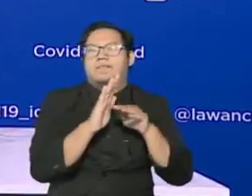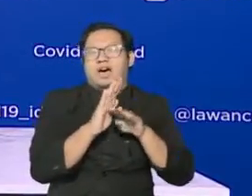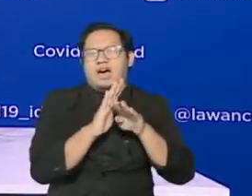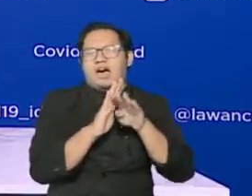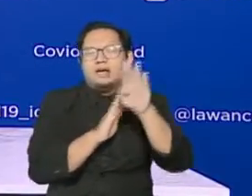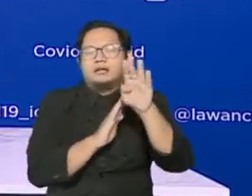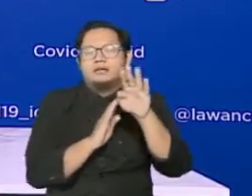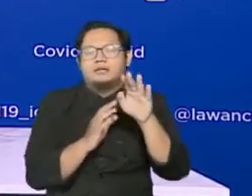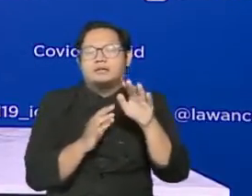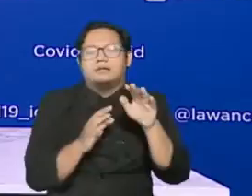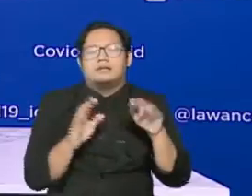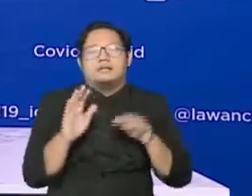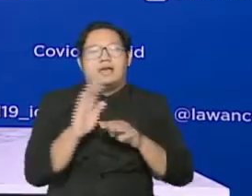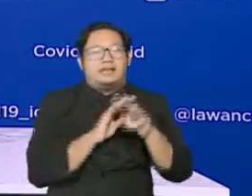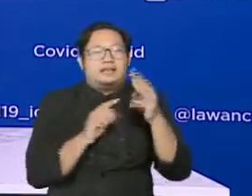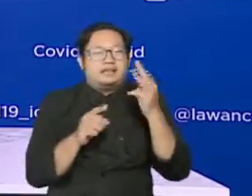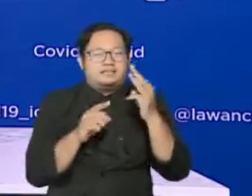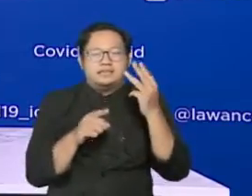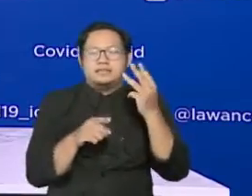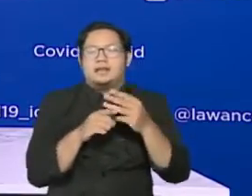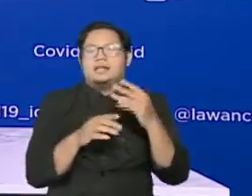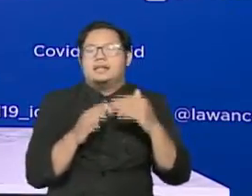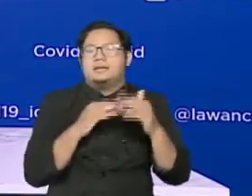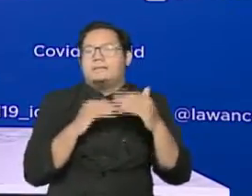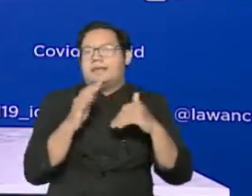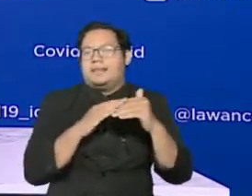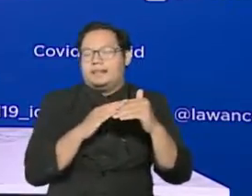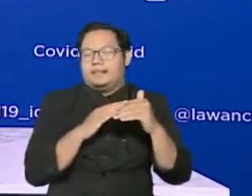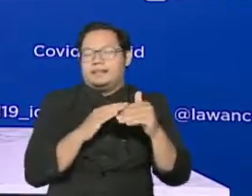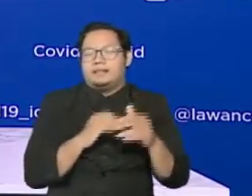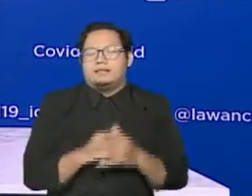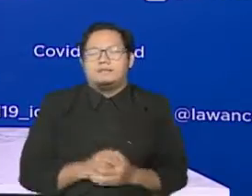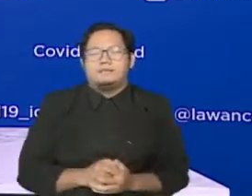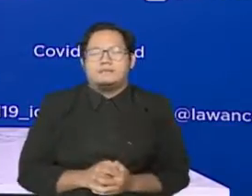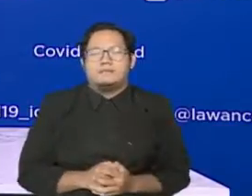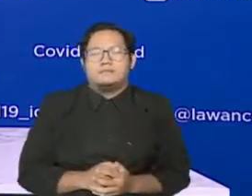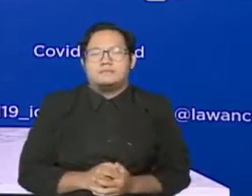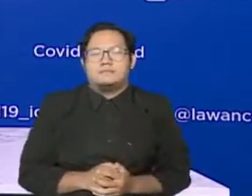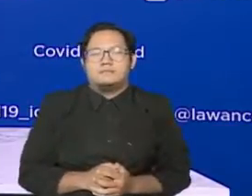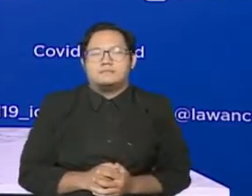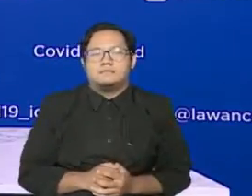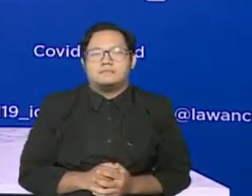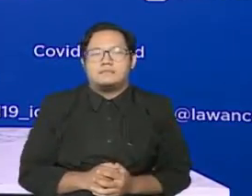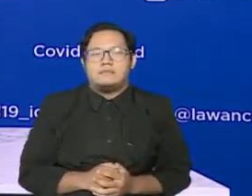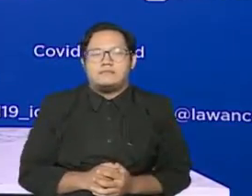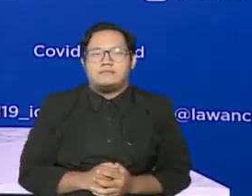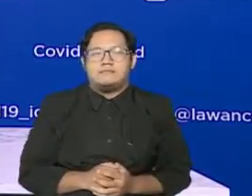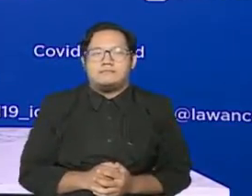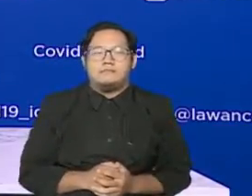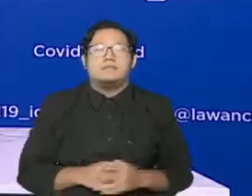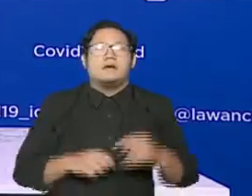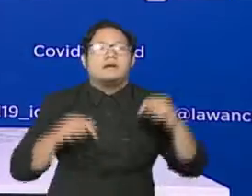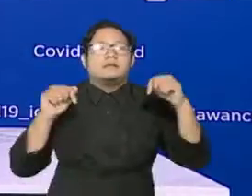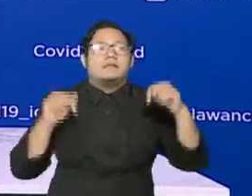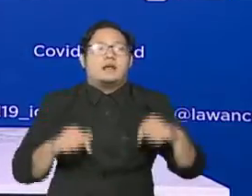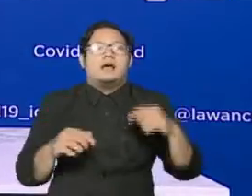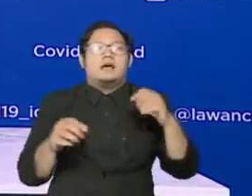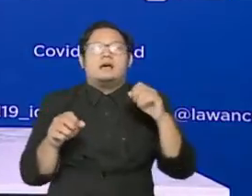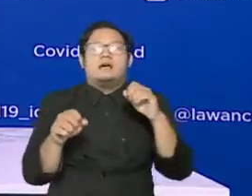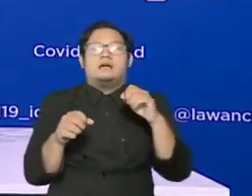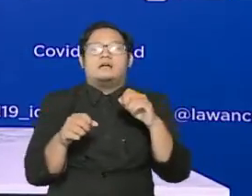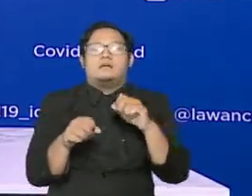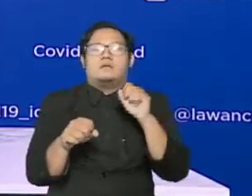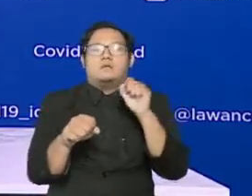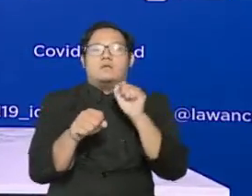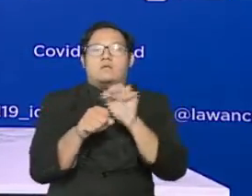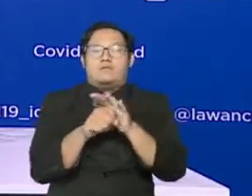dari titik kasus terendah pasca lonjakan pertama saat ini ledakan kasus Indonesia